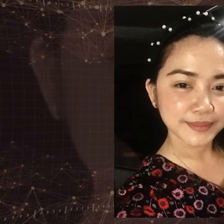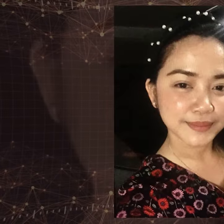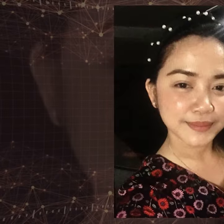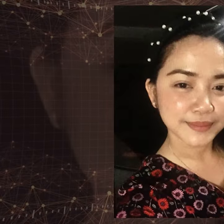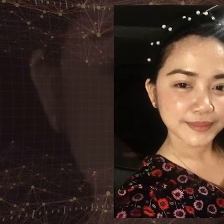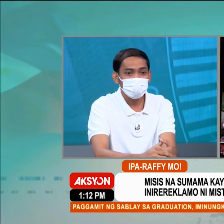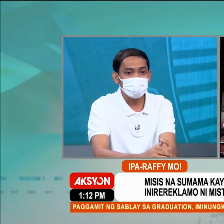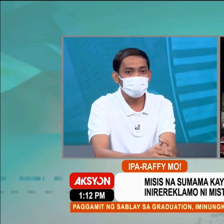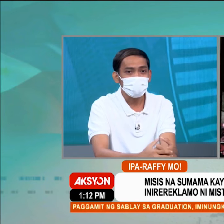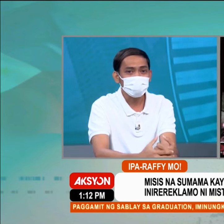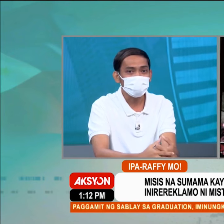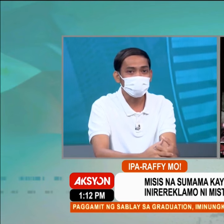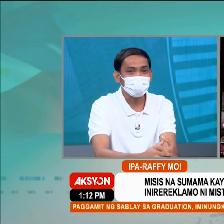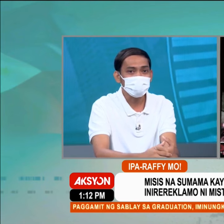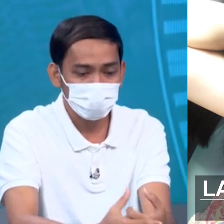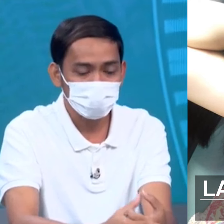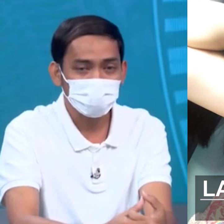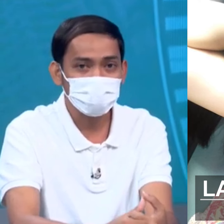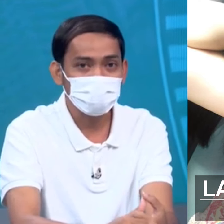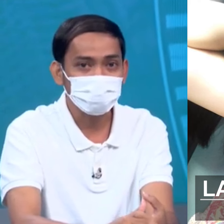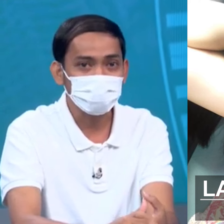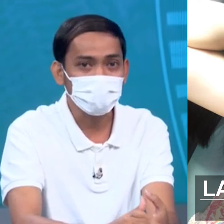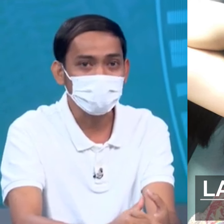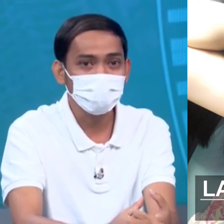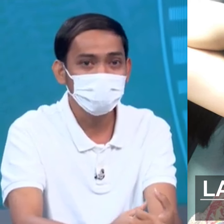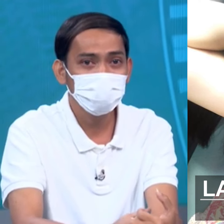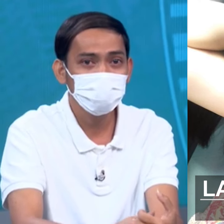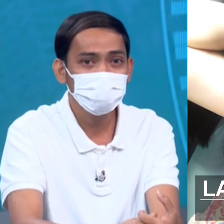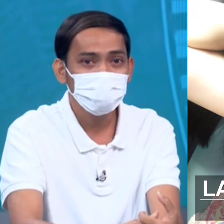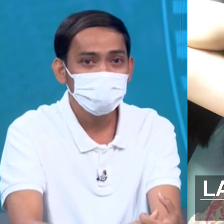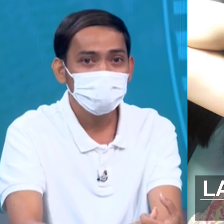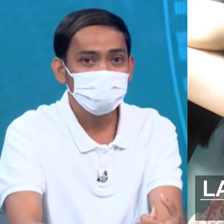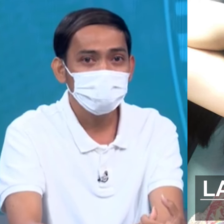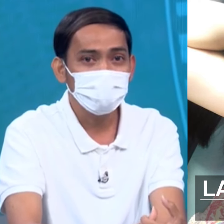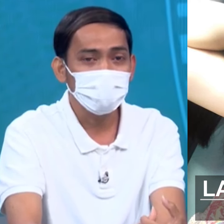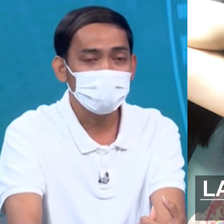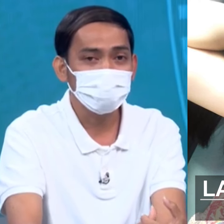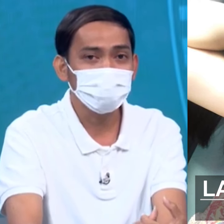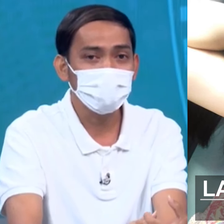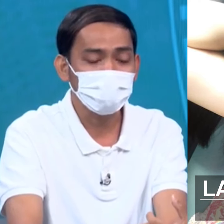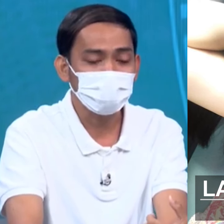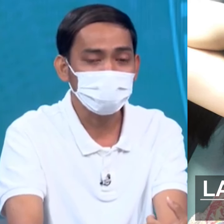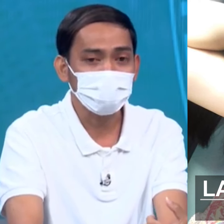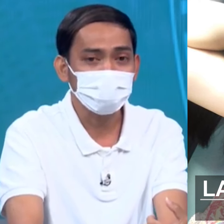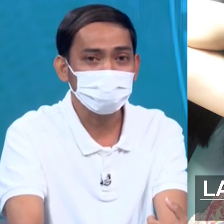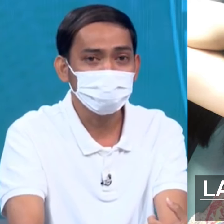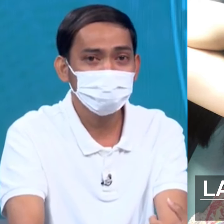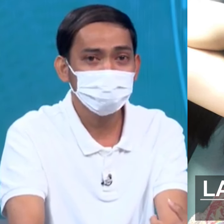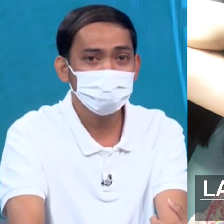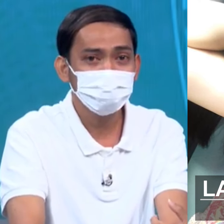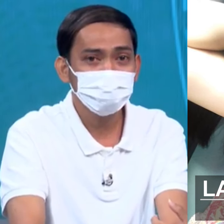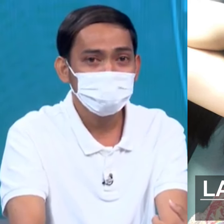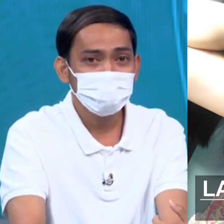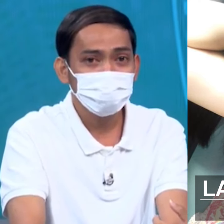Mrs. Lani, eto ba yung gusto mo? Yung wasak na pamilya? Lahat naman binigay ko sa iyo.